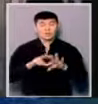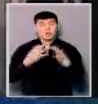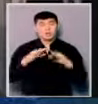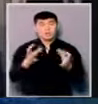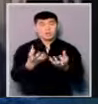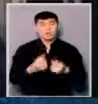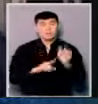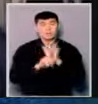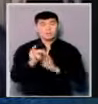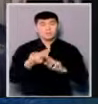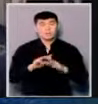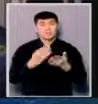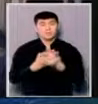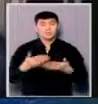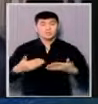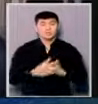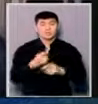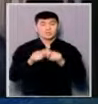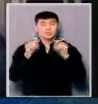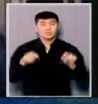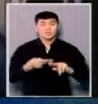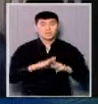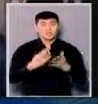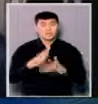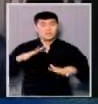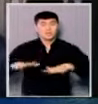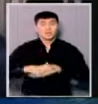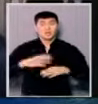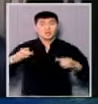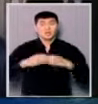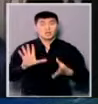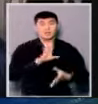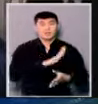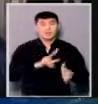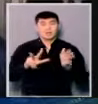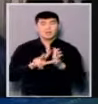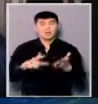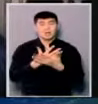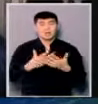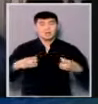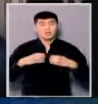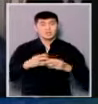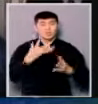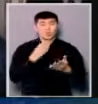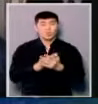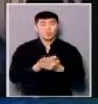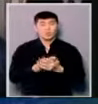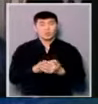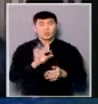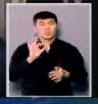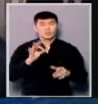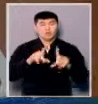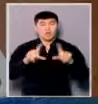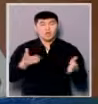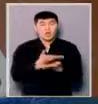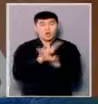алған кезде, жаңадан ашылған мемлекеттік орган болғасын, салық пен кеденнің өздерінің дұрыс ғимараттары